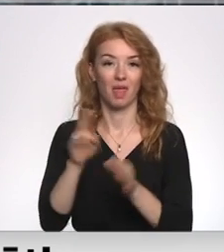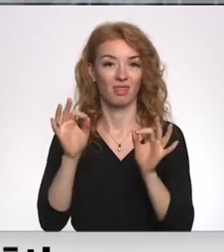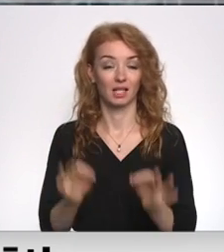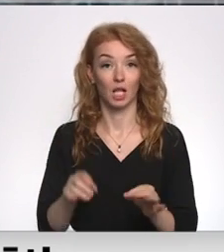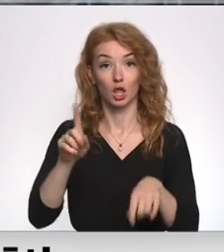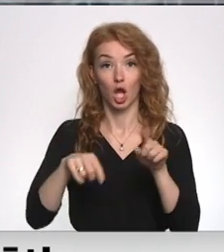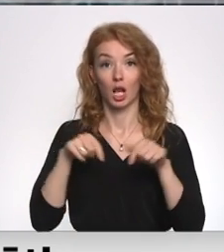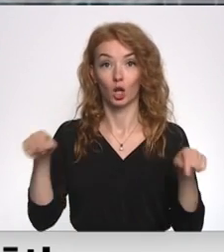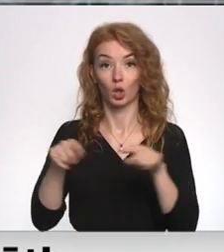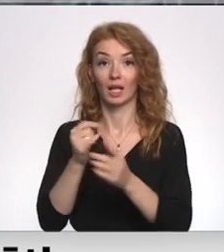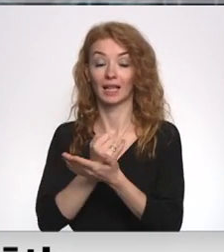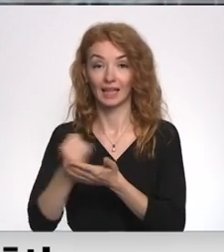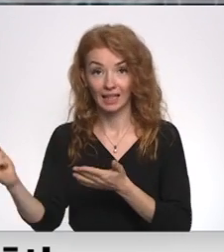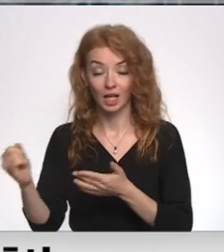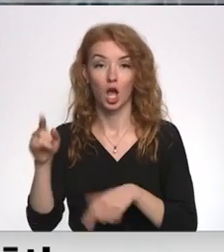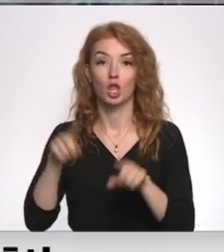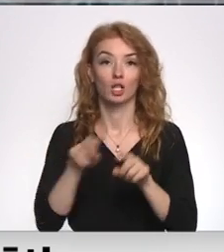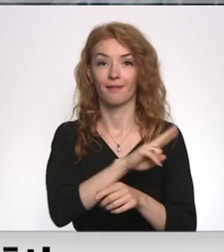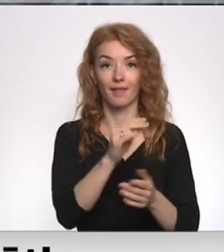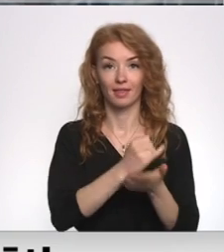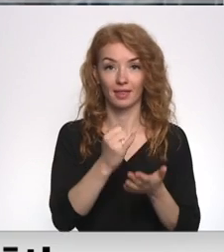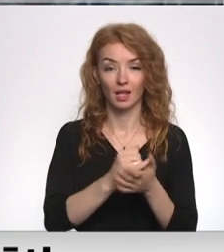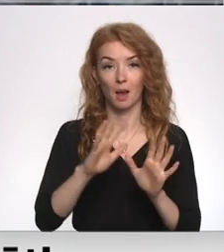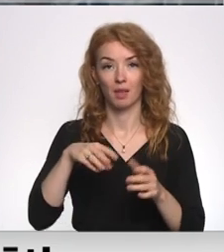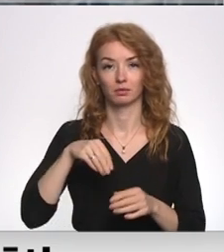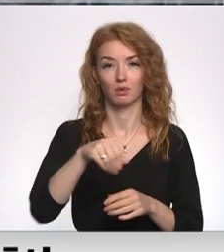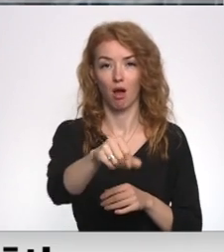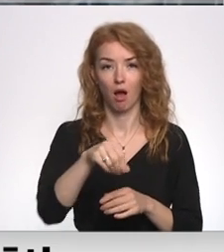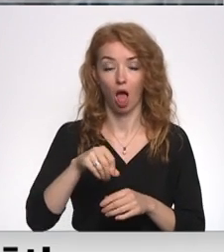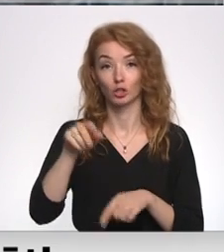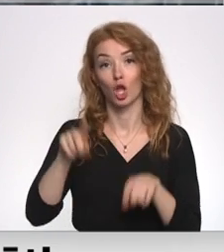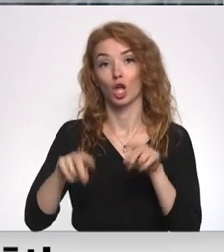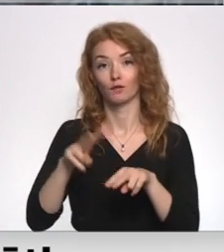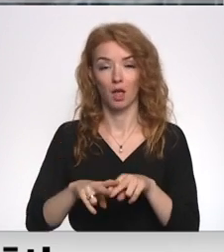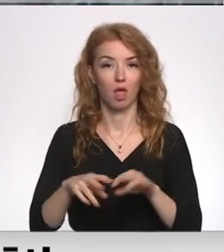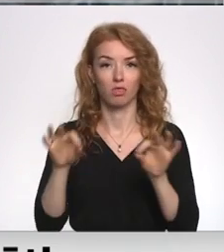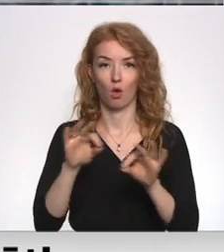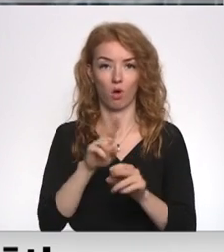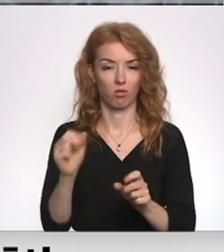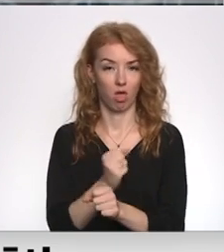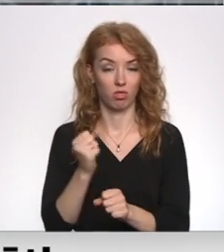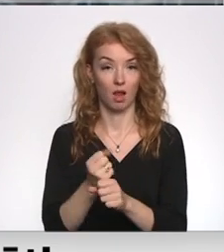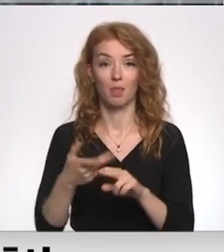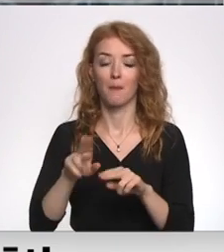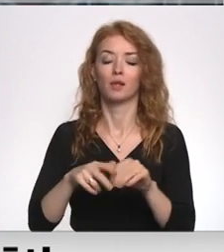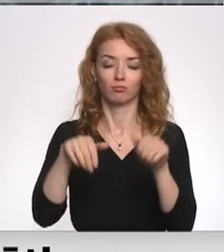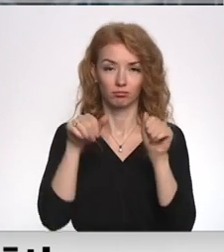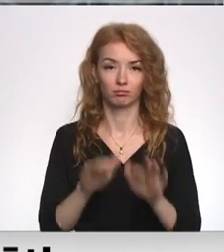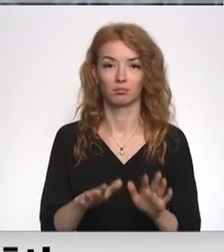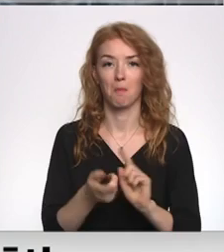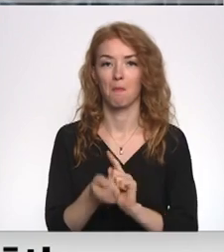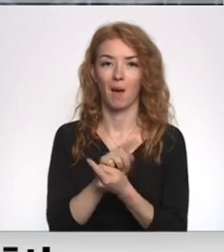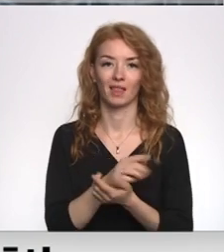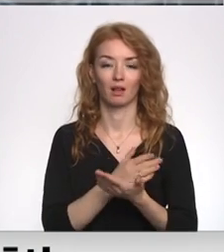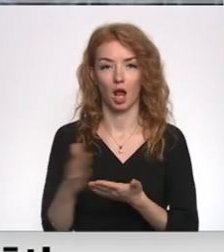ir notīrītas, ietves, kas netiek tīrītas, bet tiek kaisīts sals, un ir vietas, kur netiek darīts nekas. Tādēļ nolemts kārtību